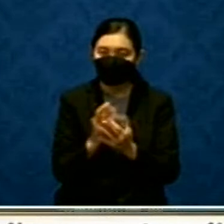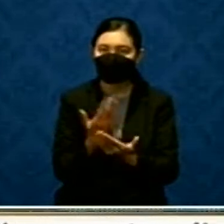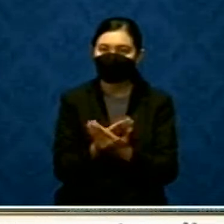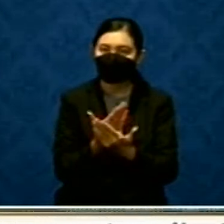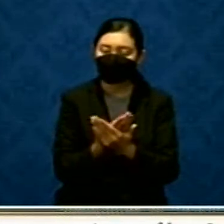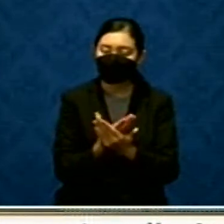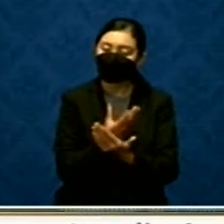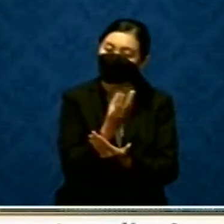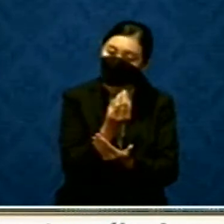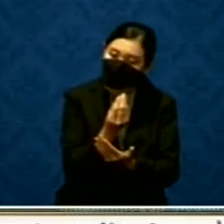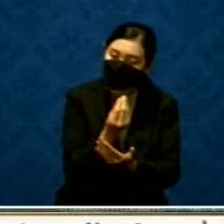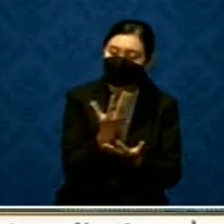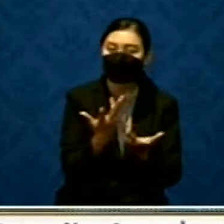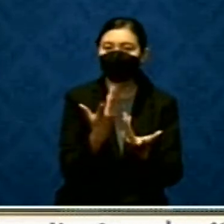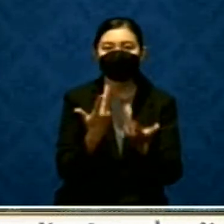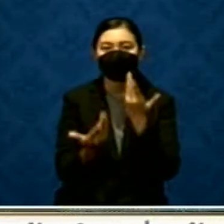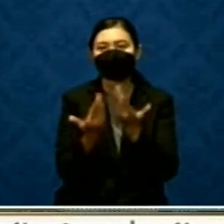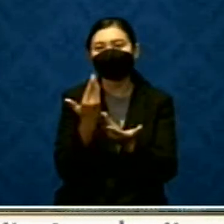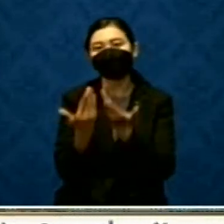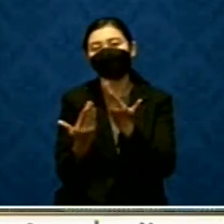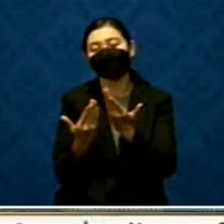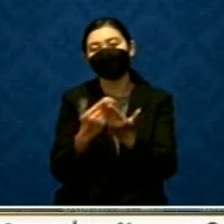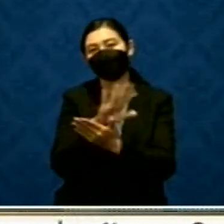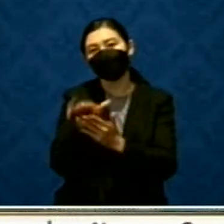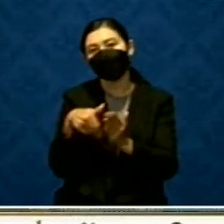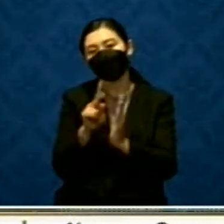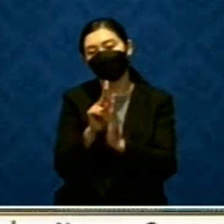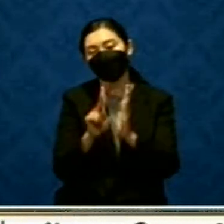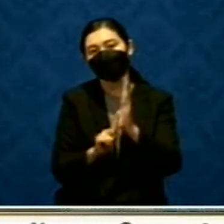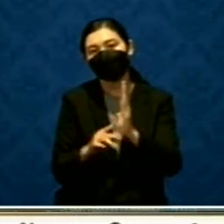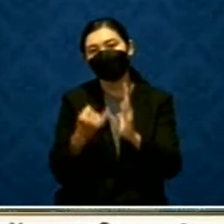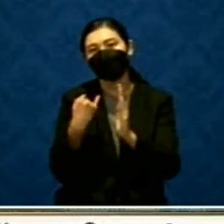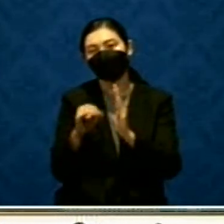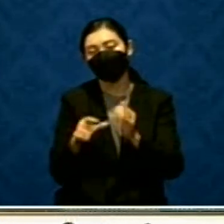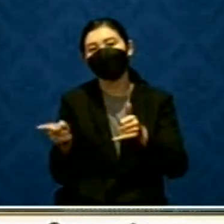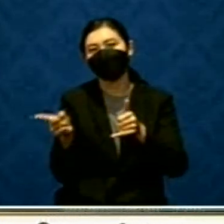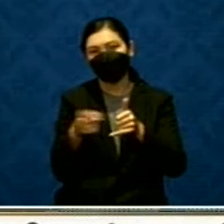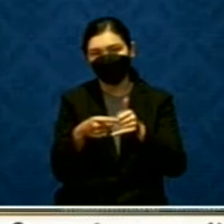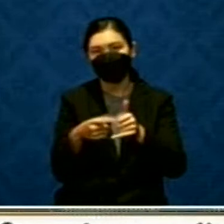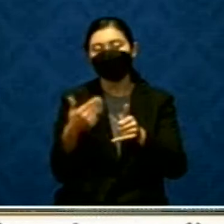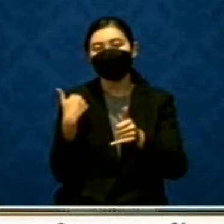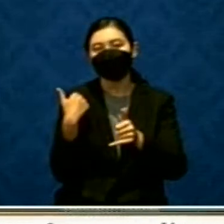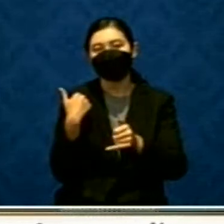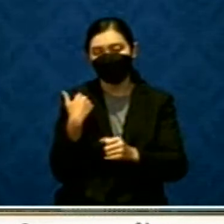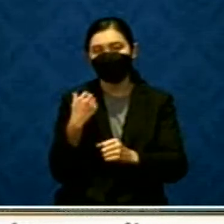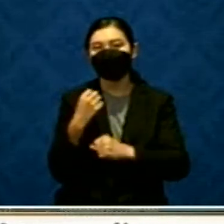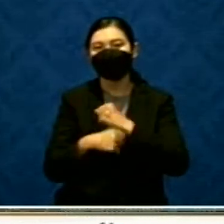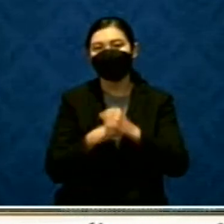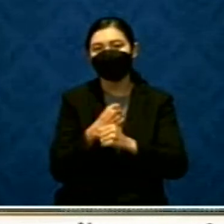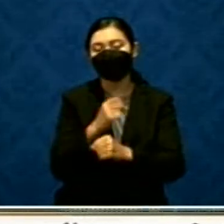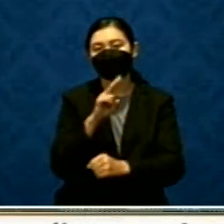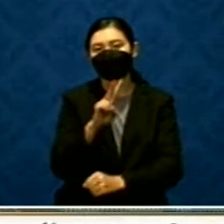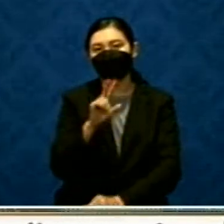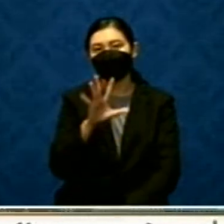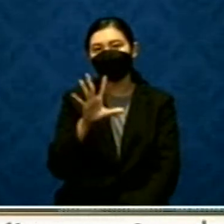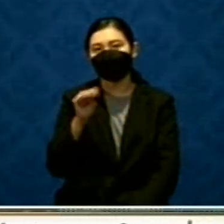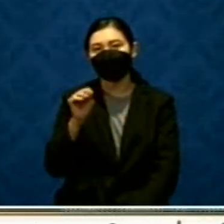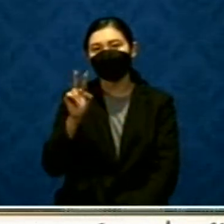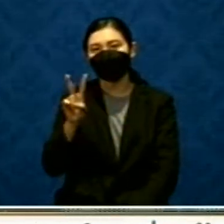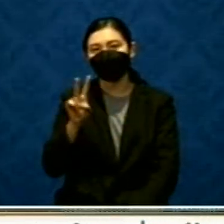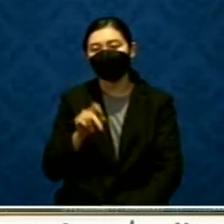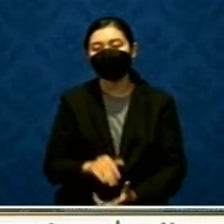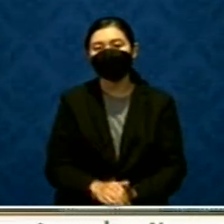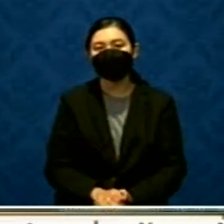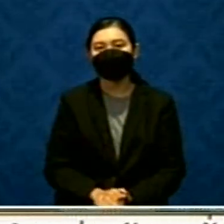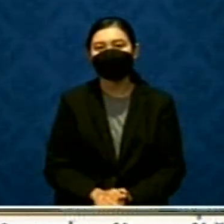ความผิดนะครับตามพ.ร.บ.ว่าด้วยความผิดเกี่ยวกับการเสนอราคาต่อหน่วยงานของรัฐพ.ศ.2542นะครับเพราะ